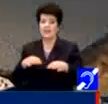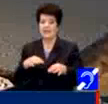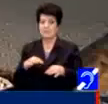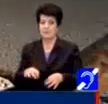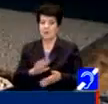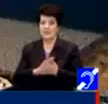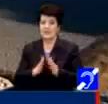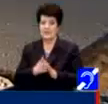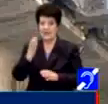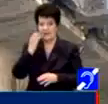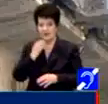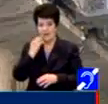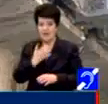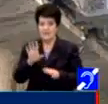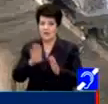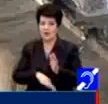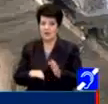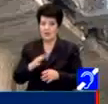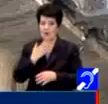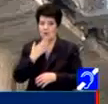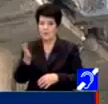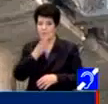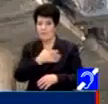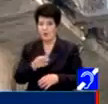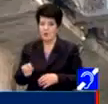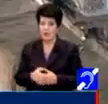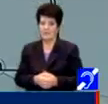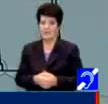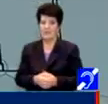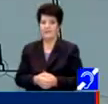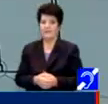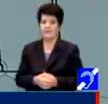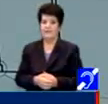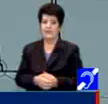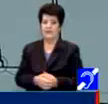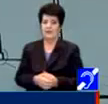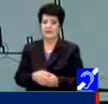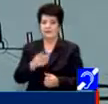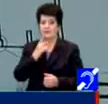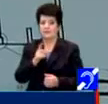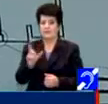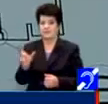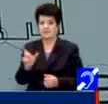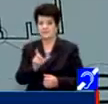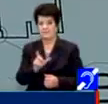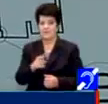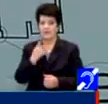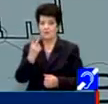ce starea tehnică a podului s-a înrăutățit în ultima perioadă. Noi urmează ca aici, vedeți, cu 1 metru să îngustăm